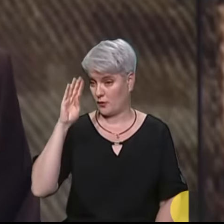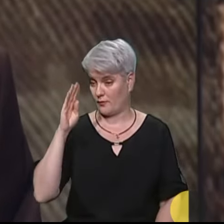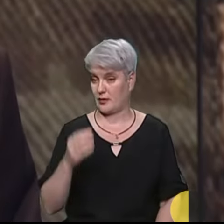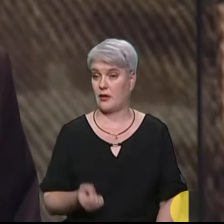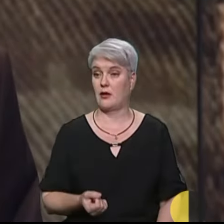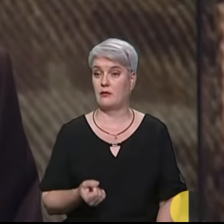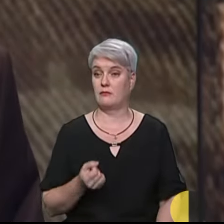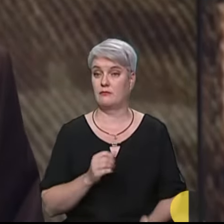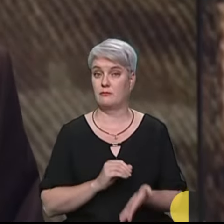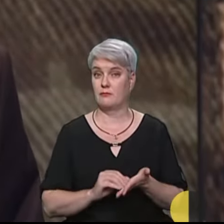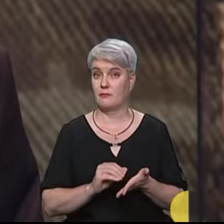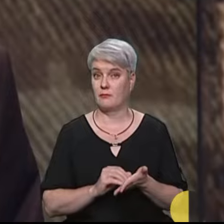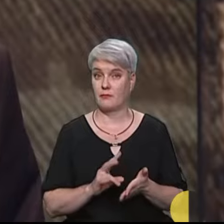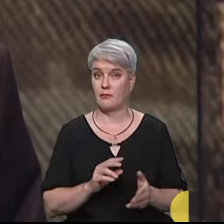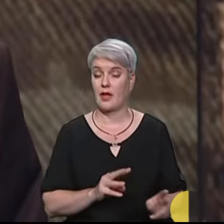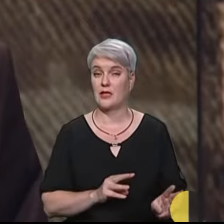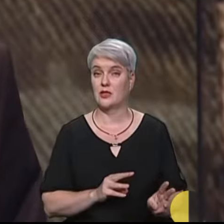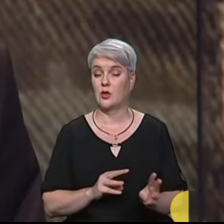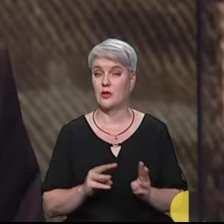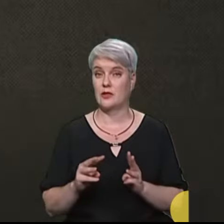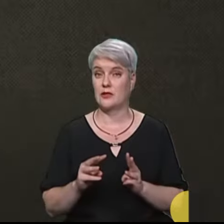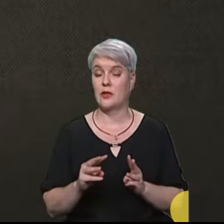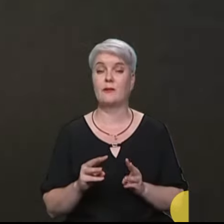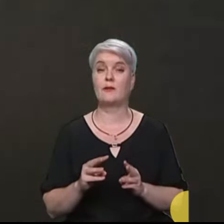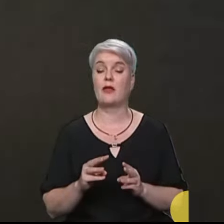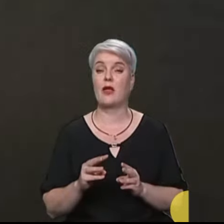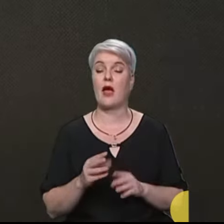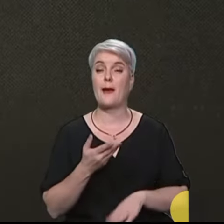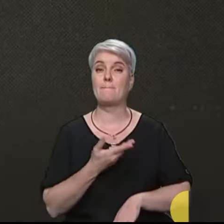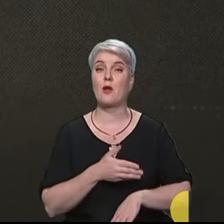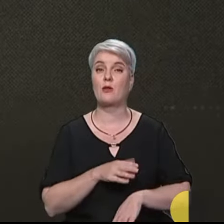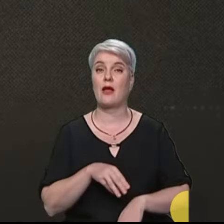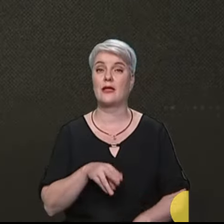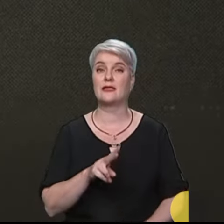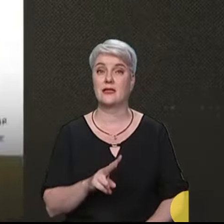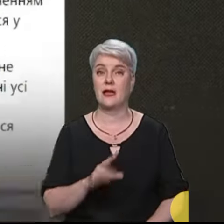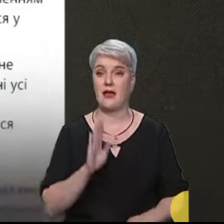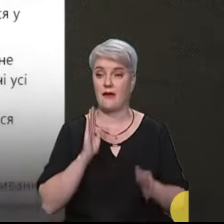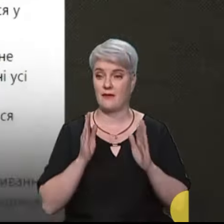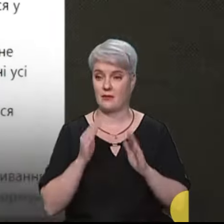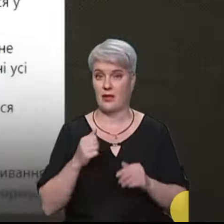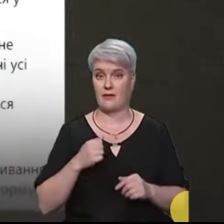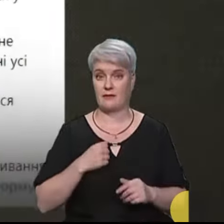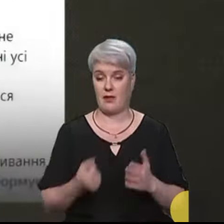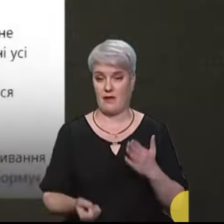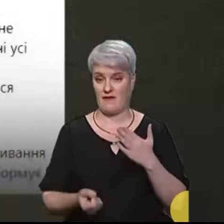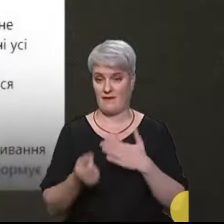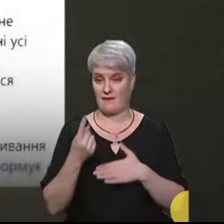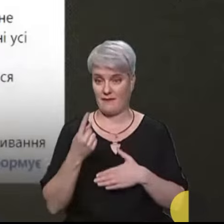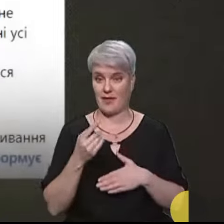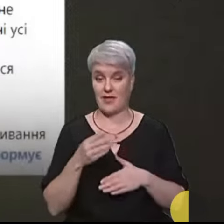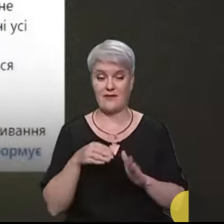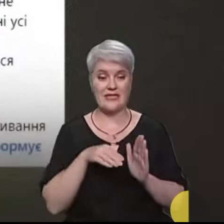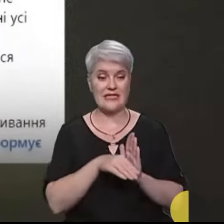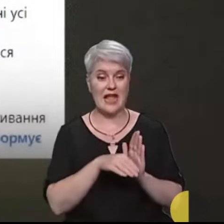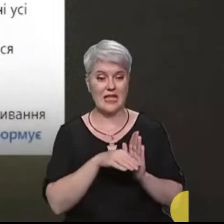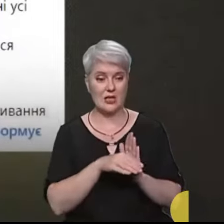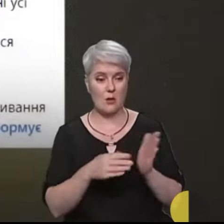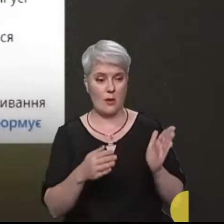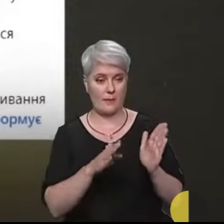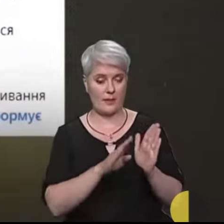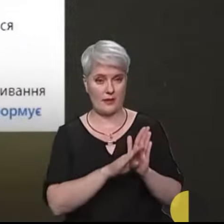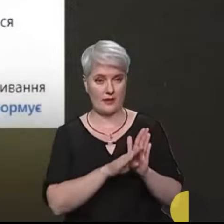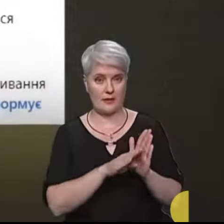сторінці Полтавського обласного ТЦК у Фейсбук. Зазначили, військовозобов'язаного виявили у Славському приміщенні з